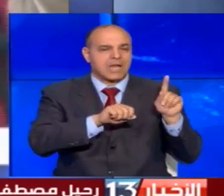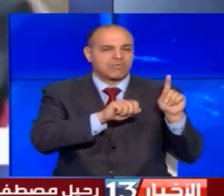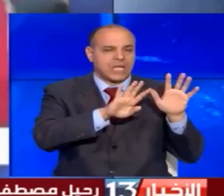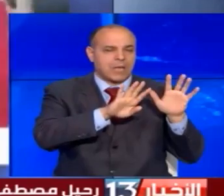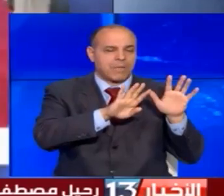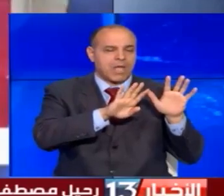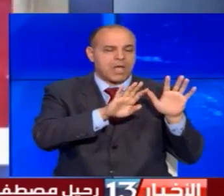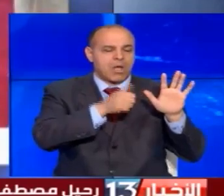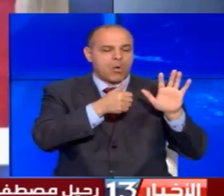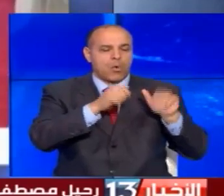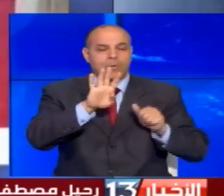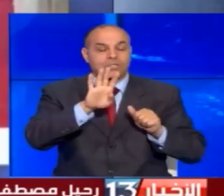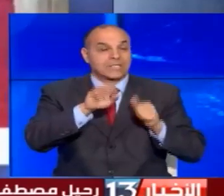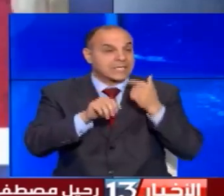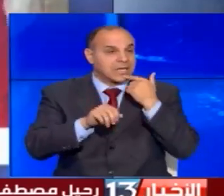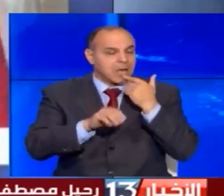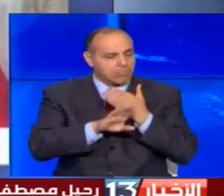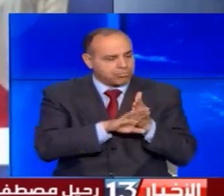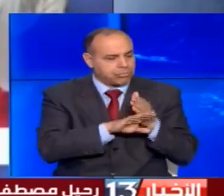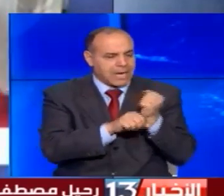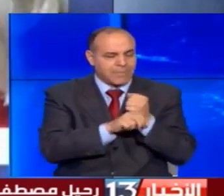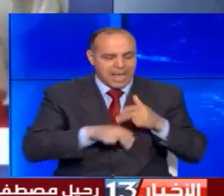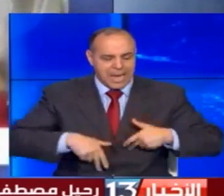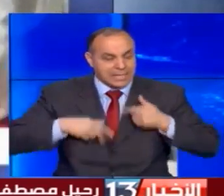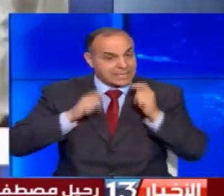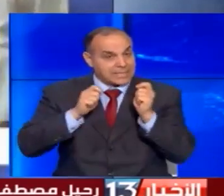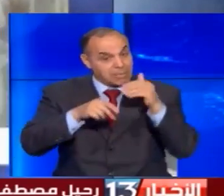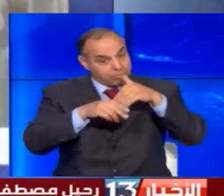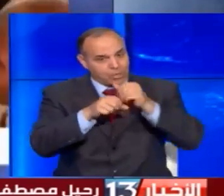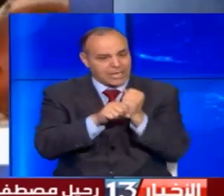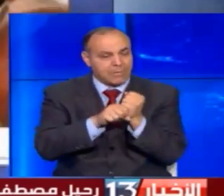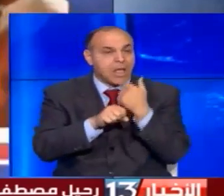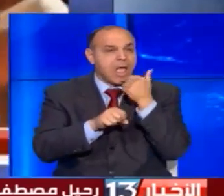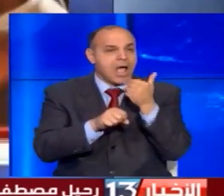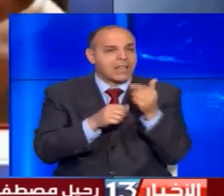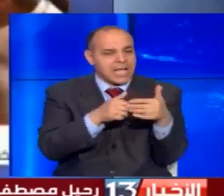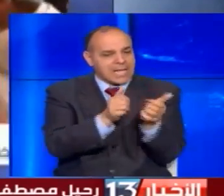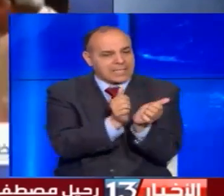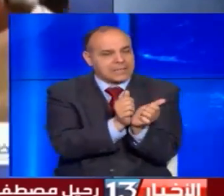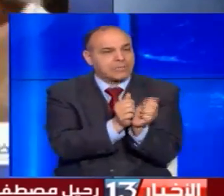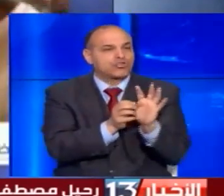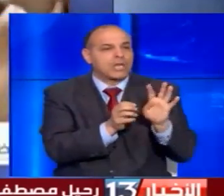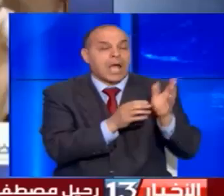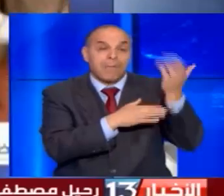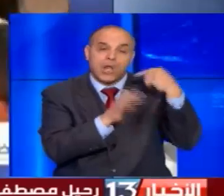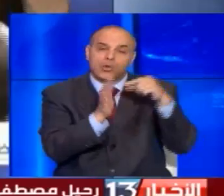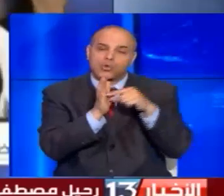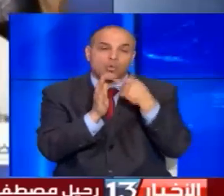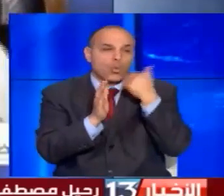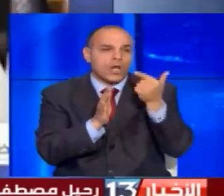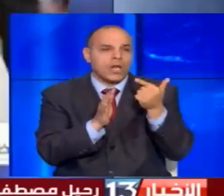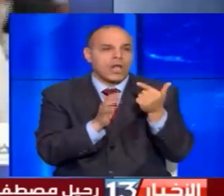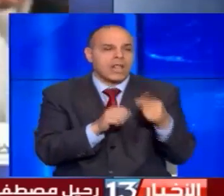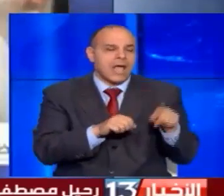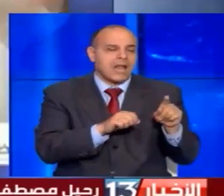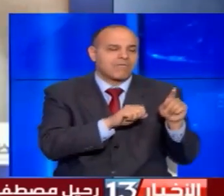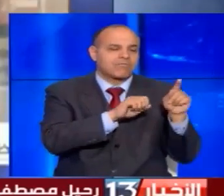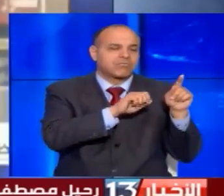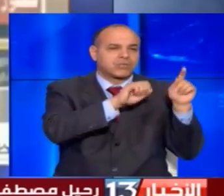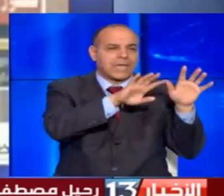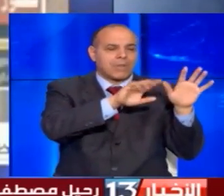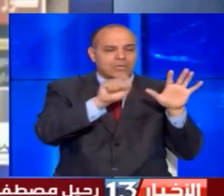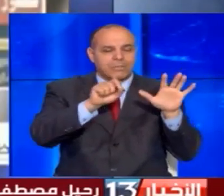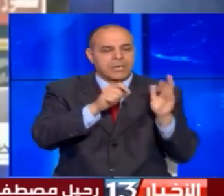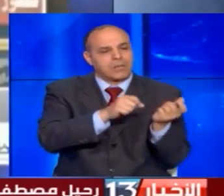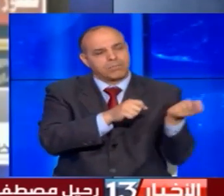64-900 ألف ليتواصل مشواره مع الحياة السياسية داخل الحزب الاشتراكي الدستوري أوائل السبعينات، حيث